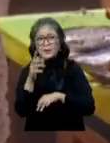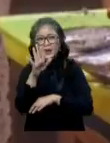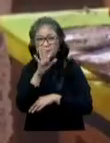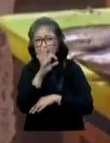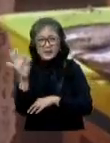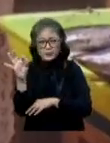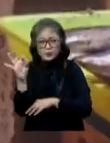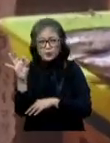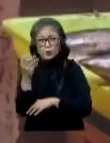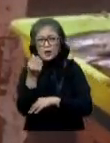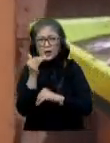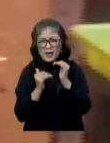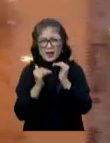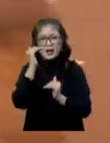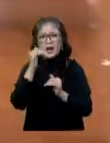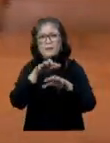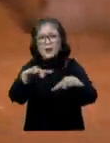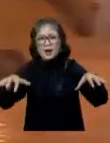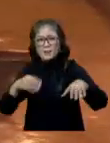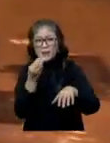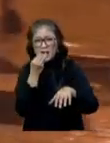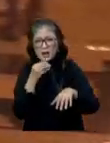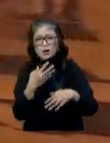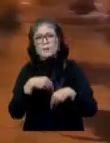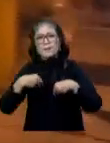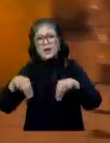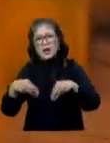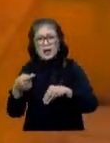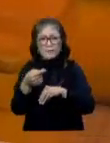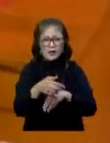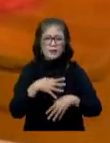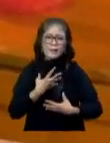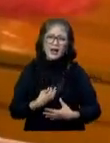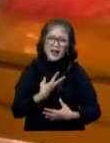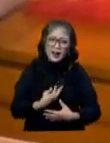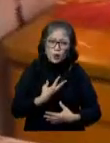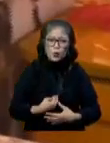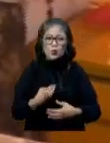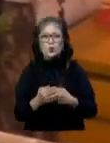Rp5.000. Tingginya harga bahan pangan dikeluhkan pedagang dan juga pembeli.